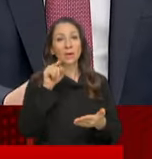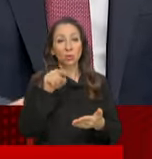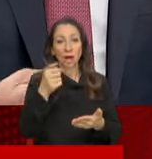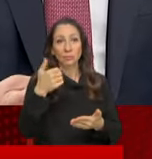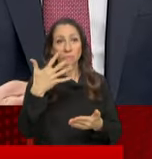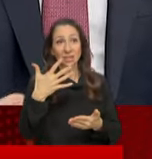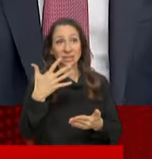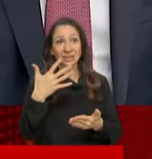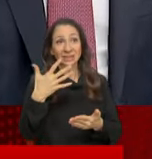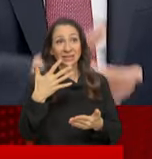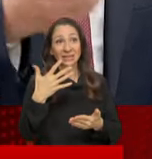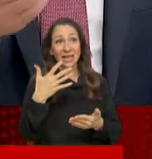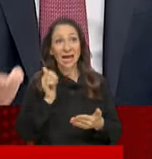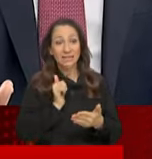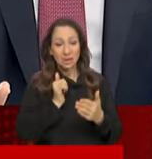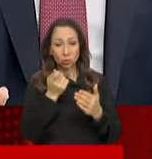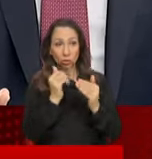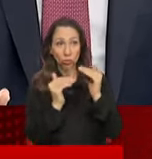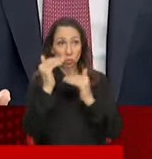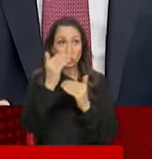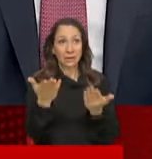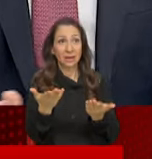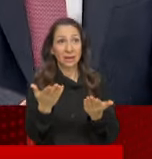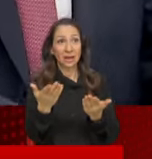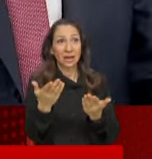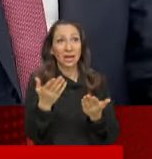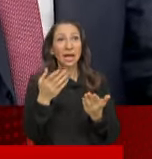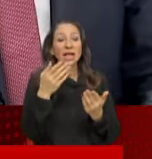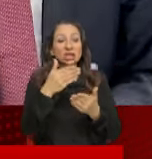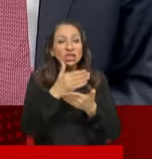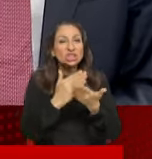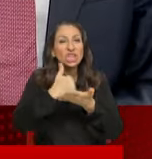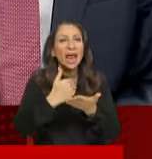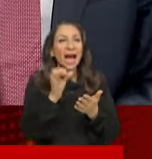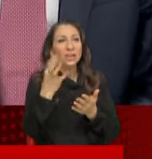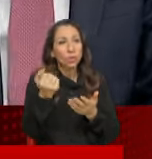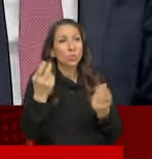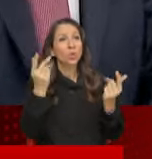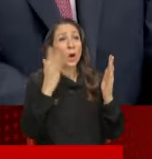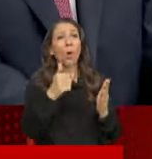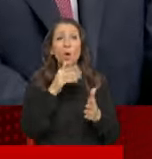1.65 azgar ücretin üstündeydi Çeyrek altını alabiliyordu düğüne